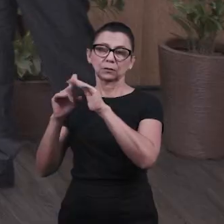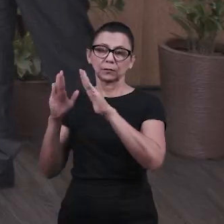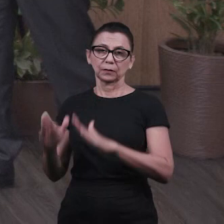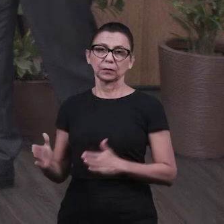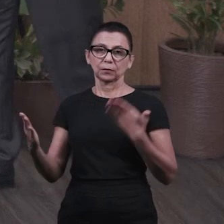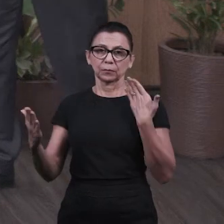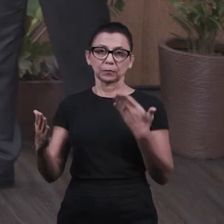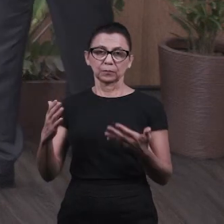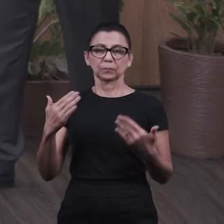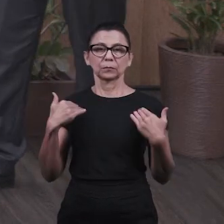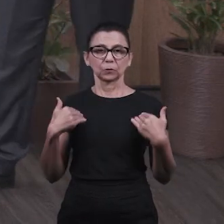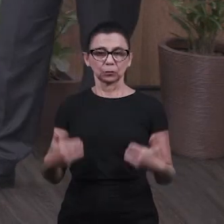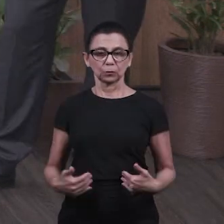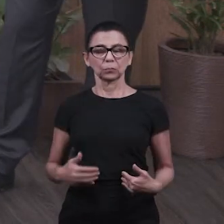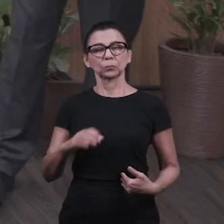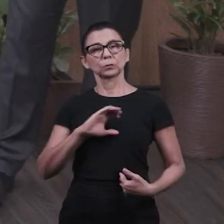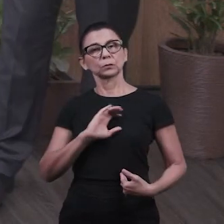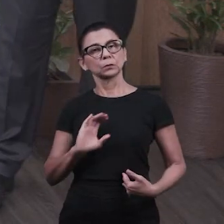Donc,